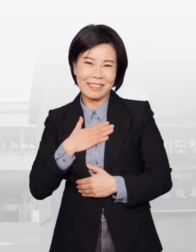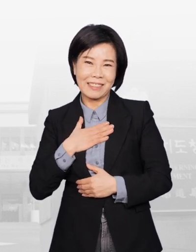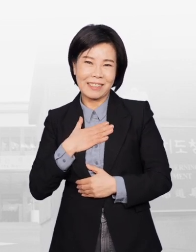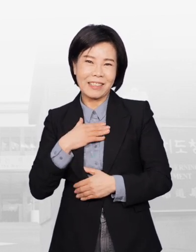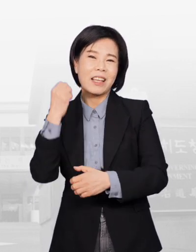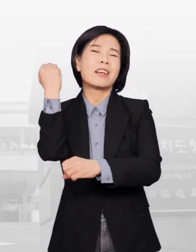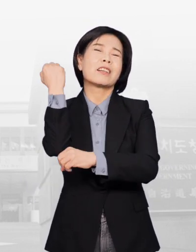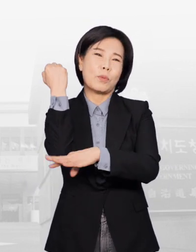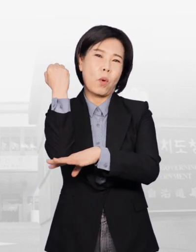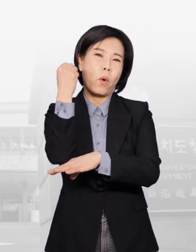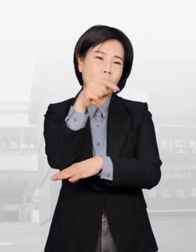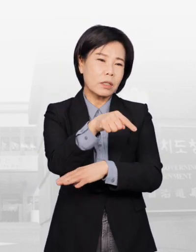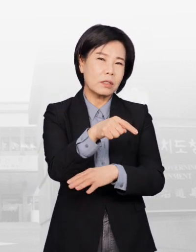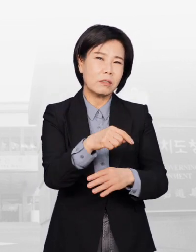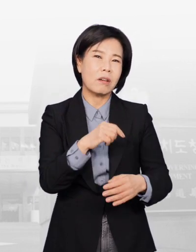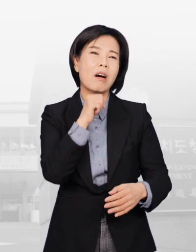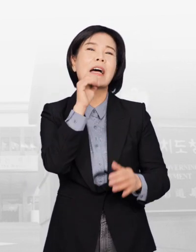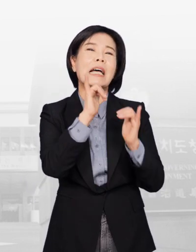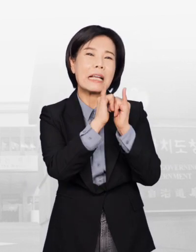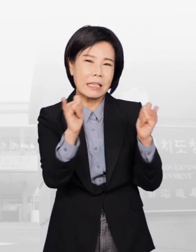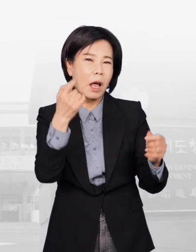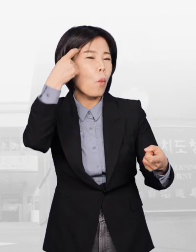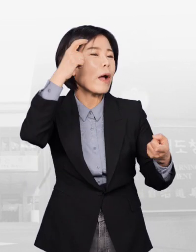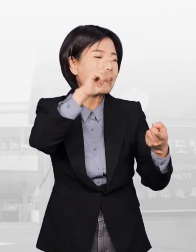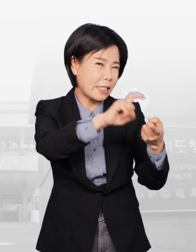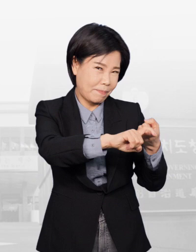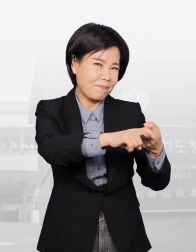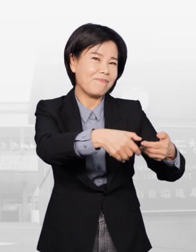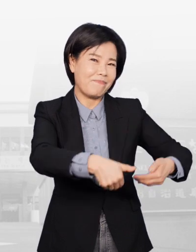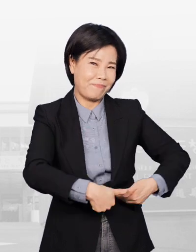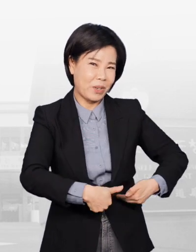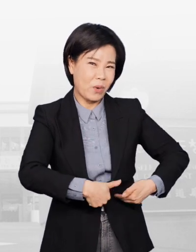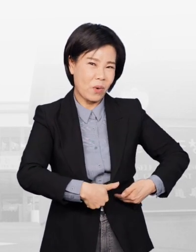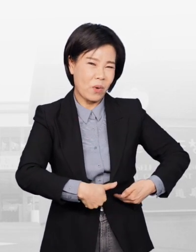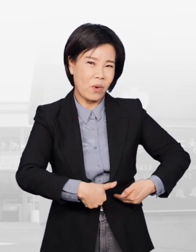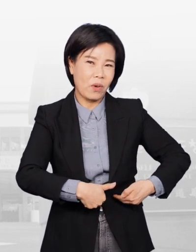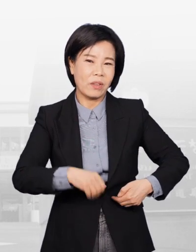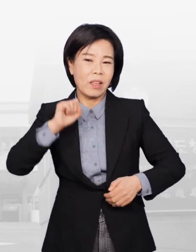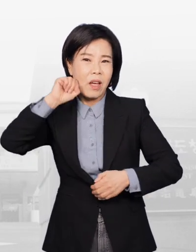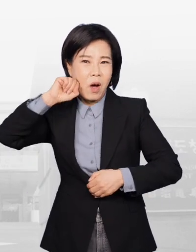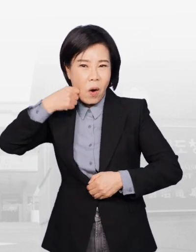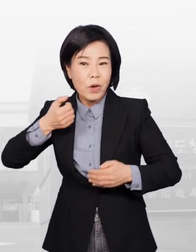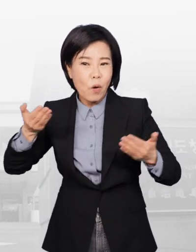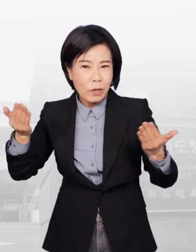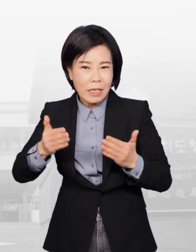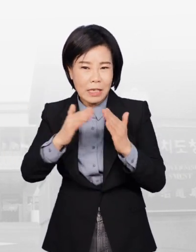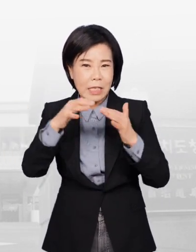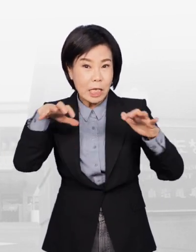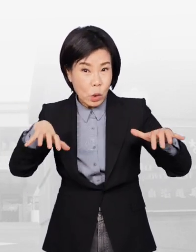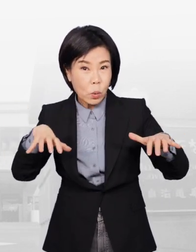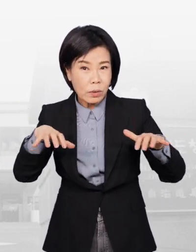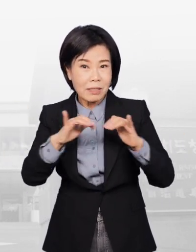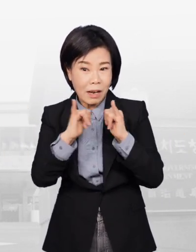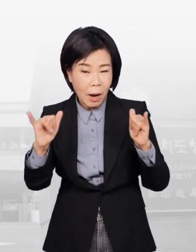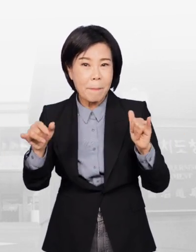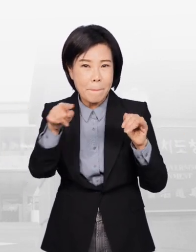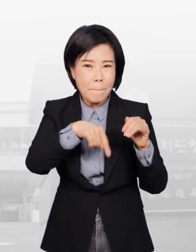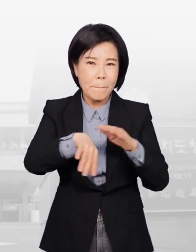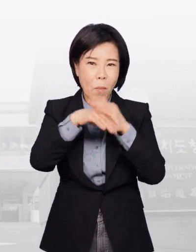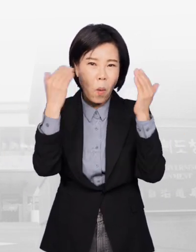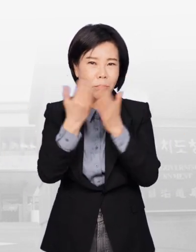저는 가장 근본적으로 그들에 대한 관심이 가장 중요하다고 생각합니다. 이러한 어려운들, 이웃들에게